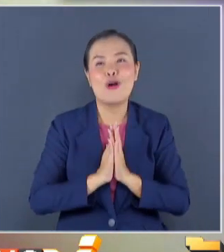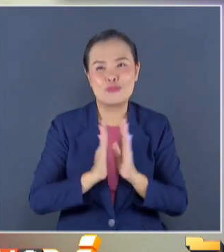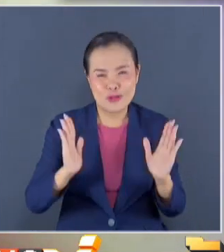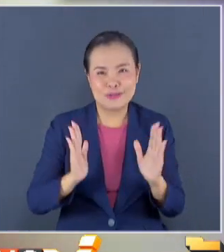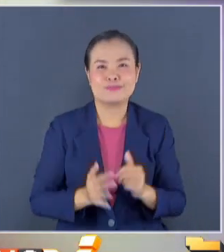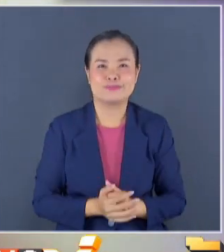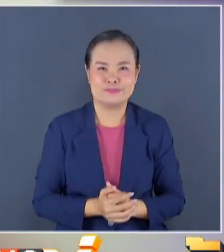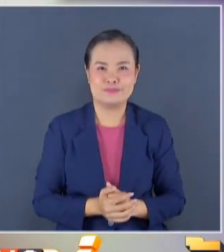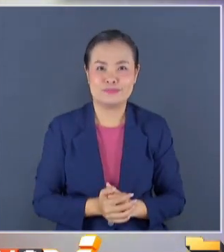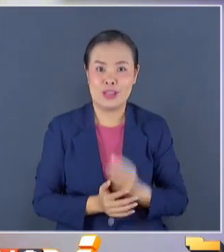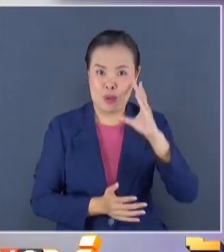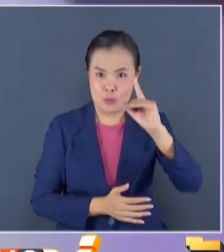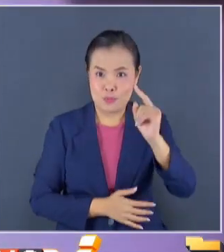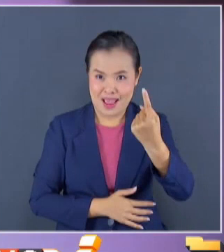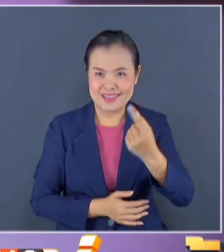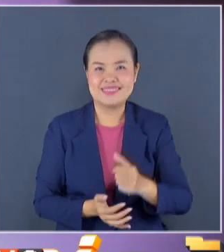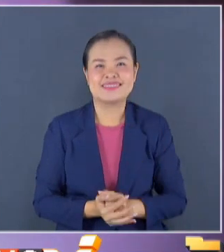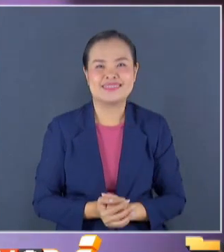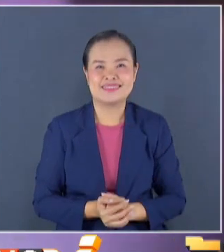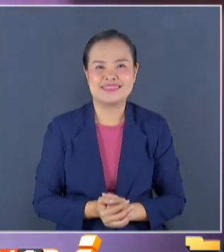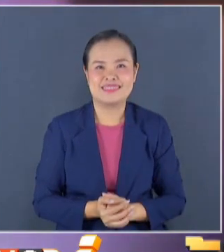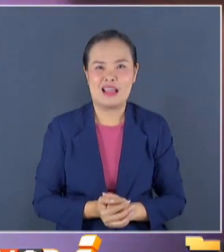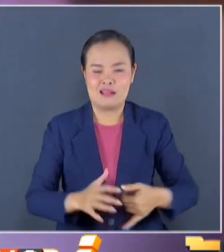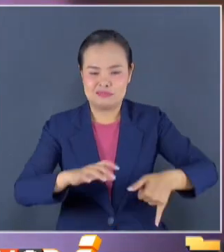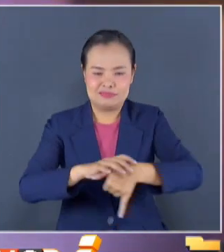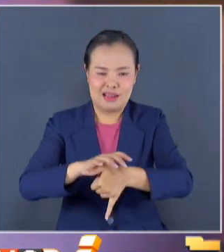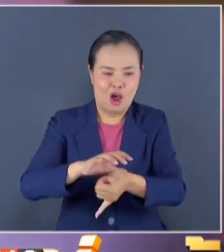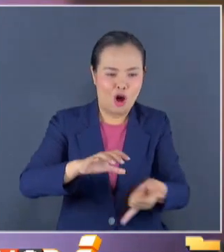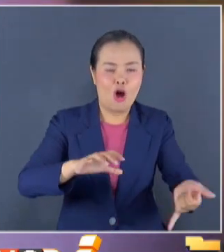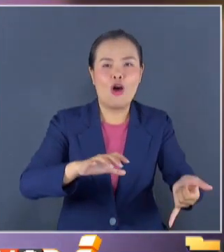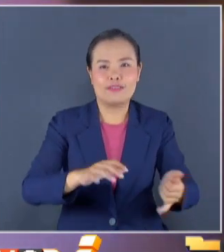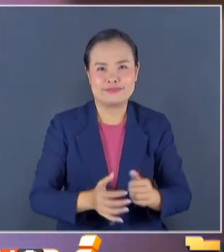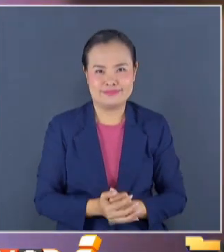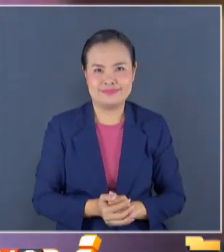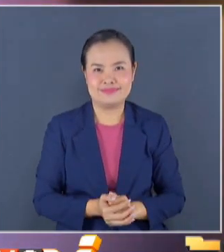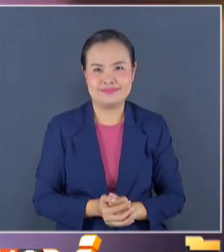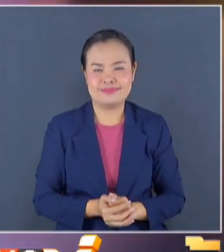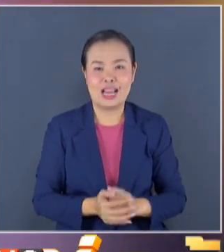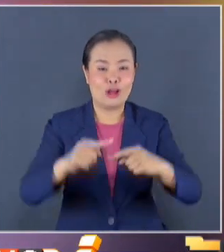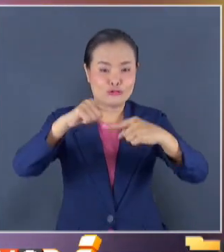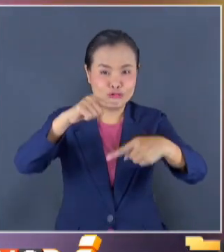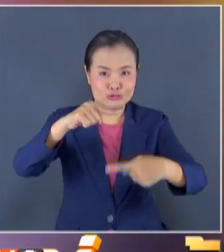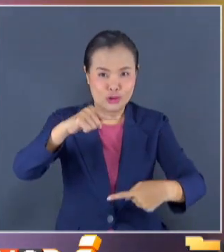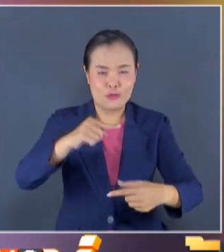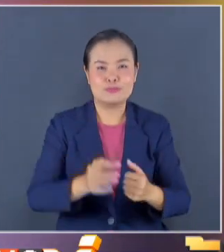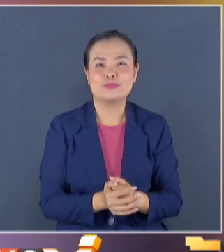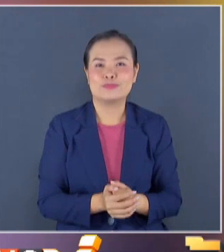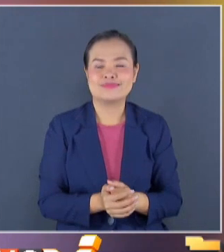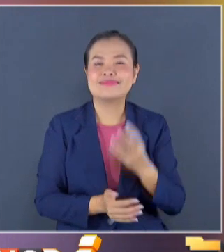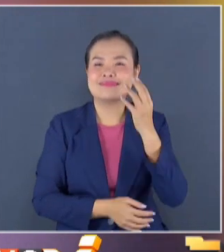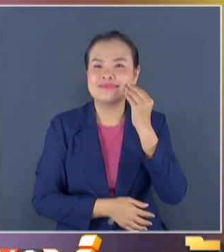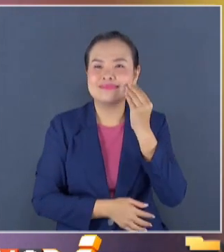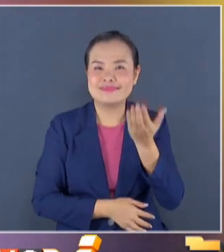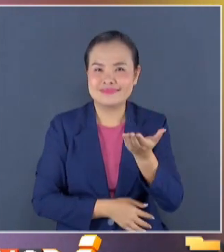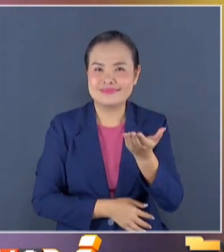ะฮะแล้วก็พรุ่งนี้เข้าไปใหม่ไหมคุณครูก็บอกว่าเข้าแล้วออกเองได้ครับนี่นะคุณครูก็เข้ามาตอบด้วยนะครับอ่ะก็เป็นเหตุการณ์น่ารักน่ารัก